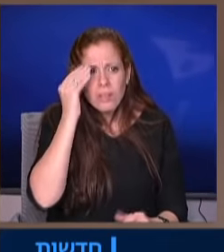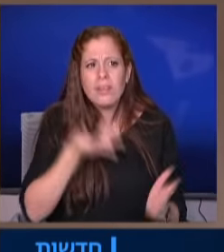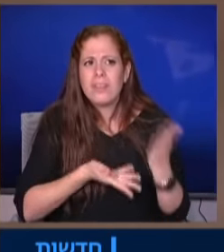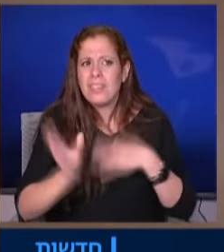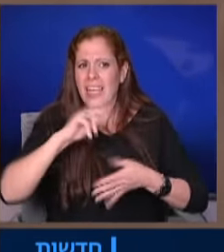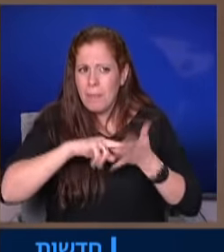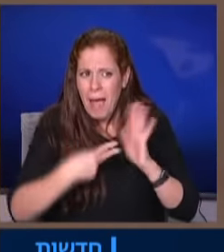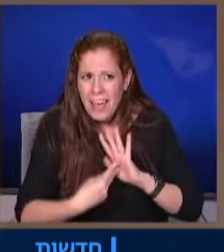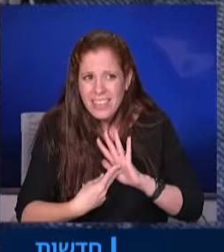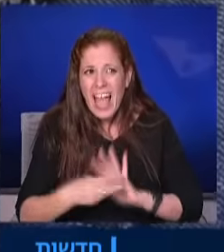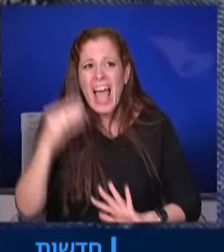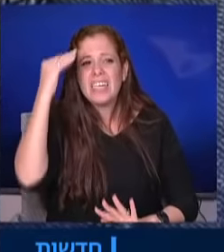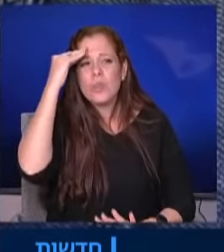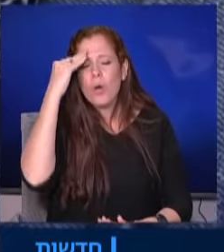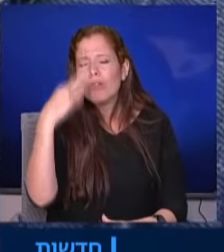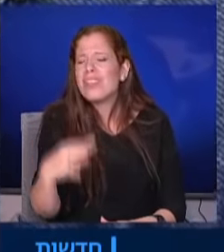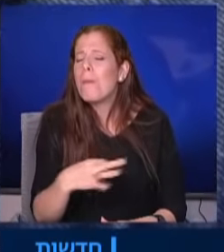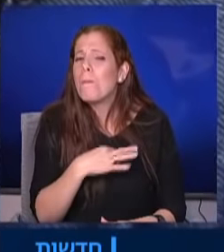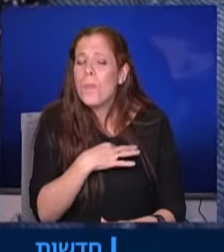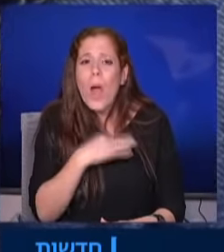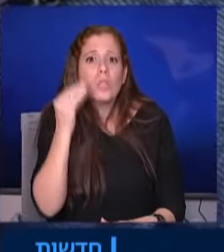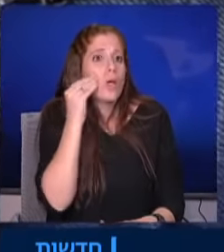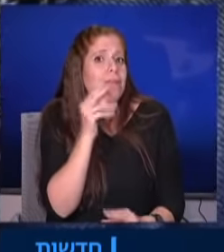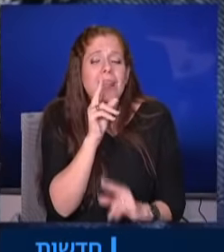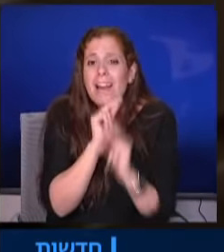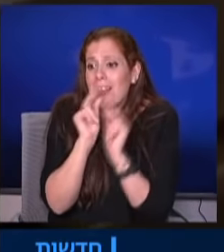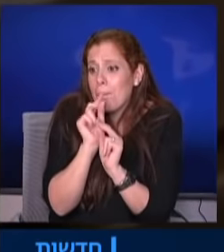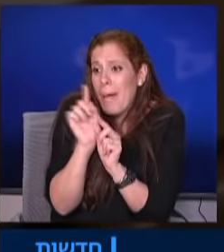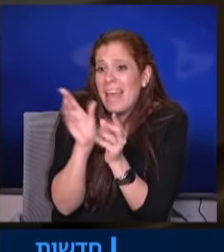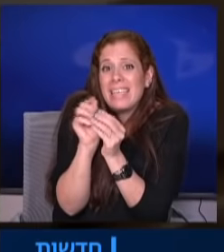אני זוכרת כמה הייתי פגועה, כמה לא היה לי מי לדבר.